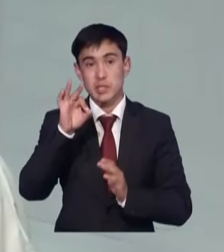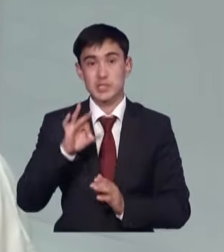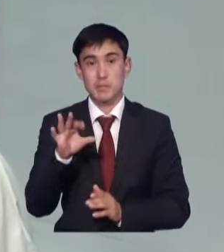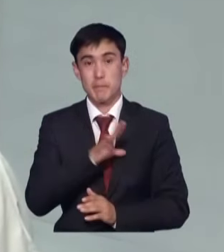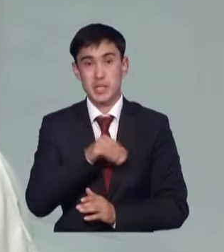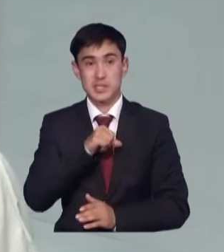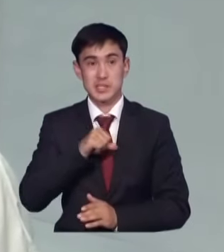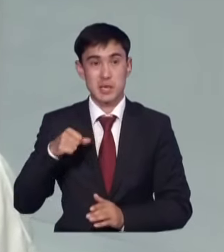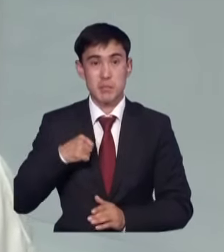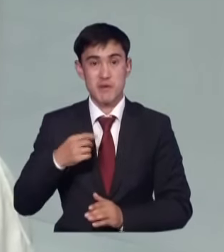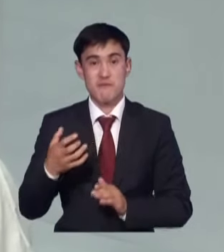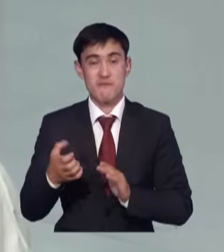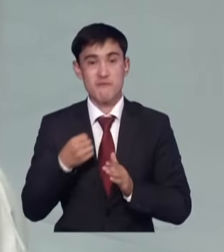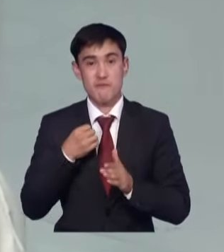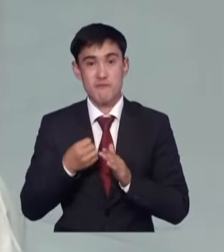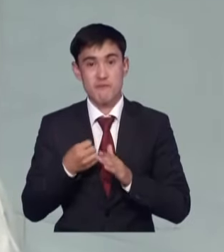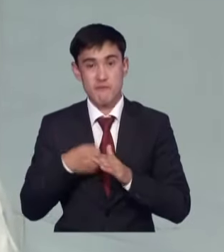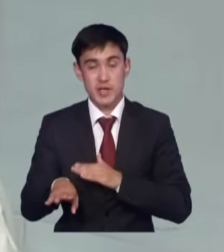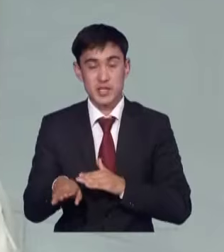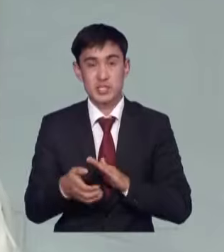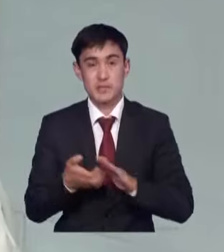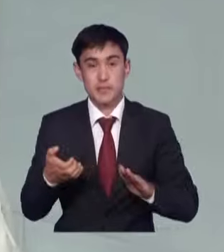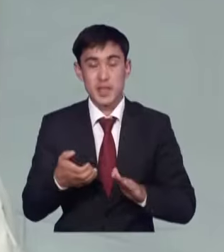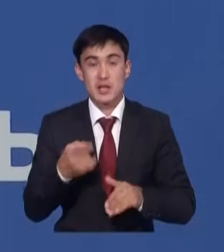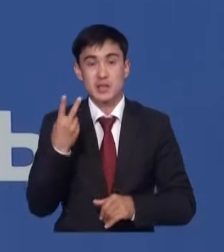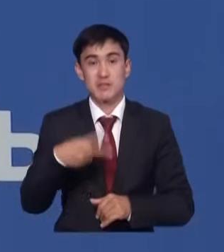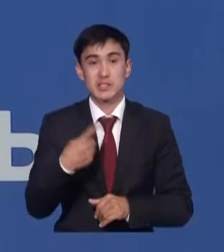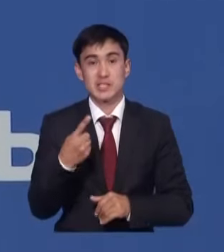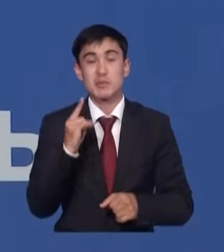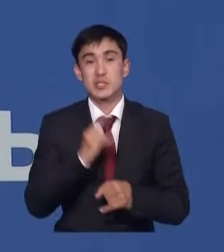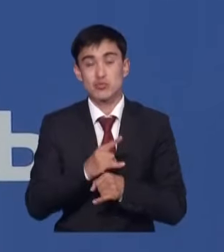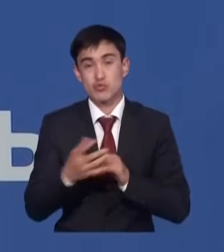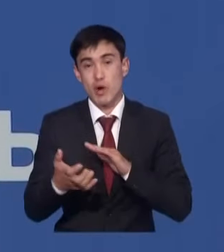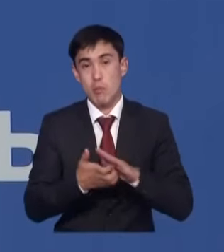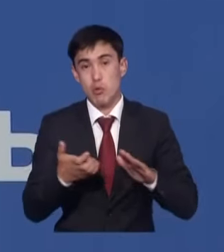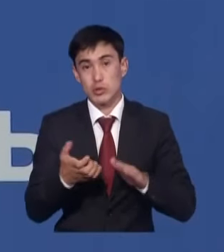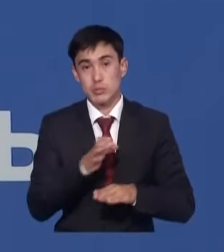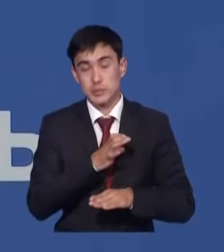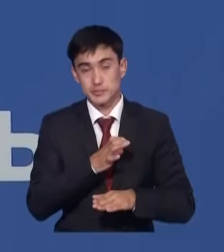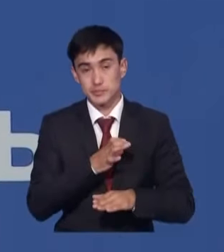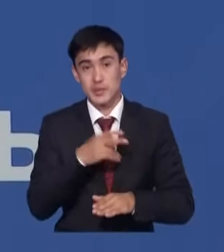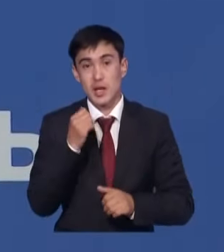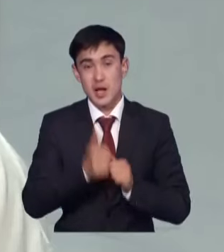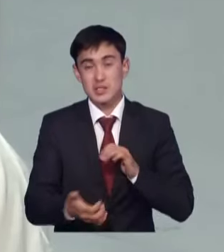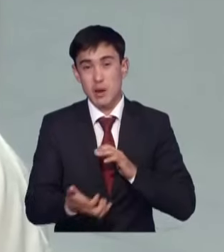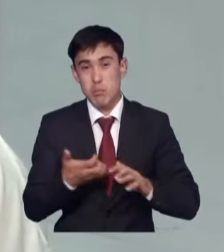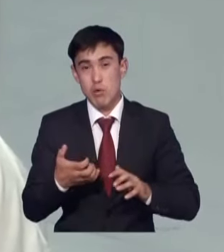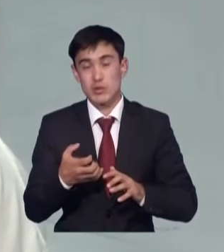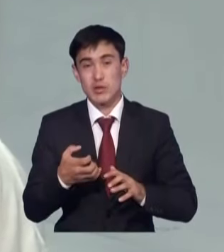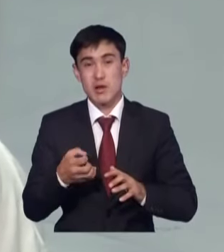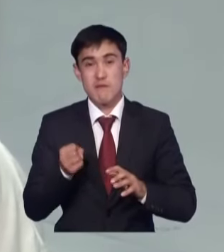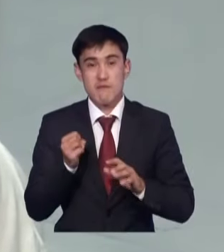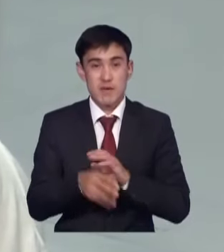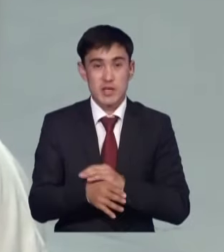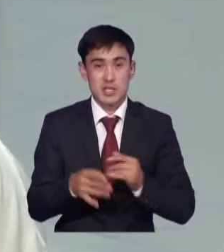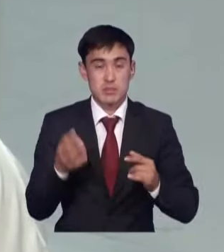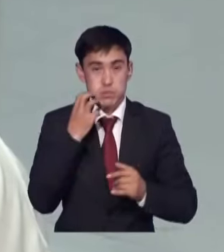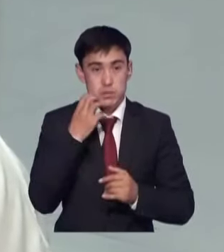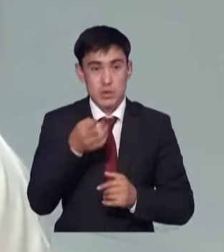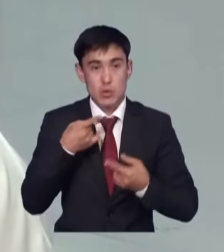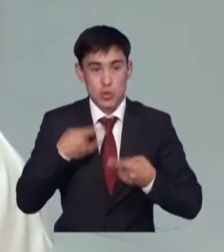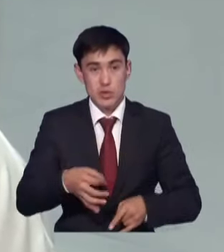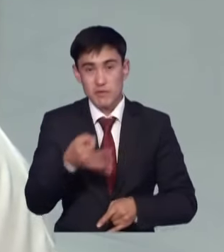произошли самопроизвольные выкидыши, и 27% – это искусственные аборты. Мы знаем, что каждый аборт, выкидыш и даже роды в раннем